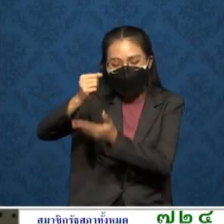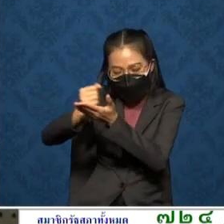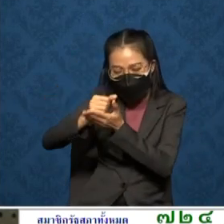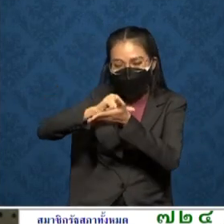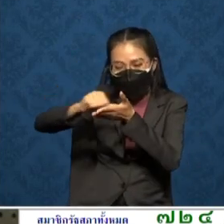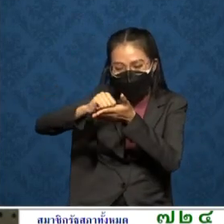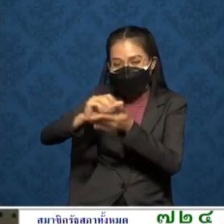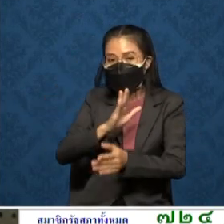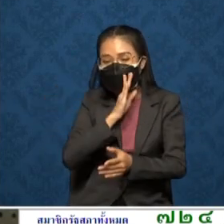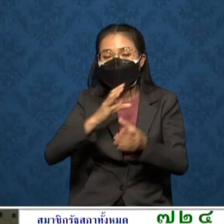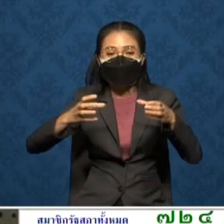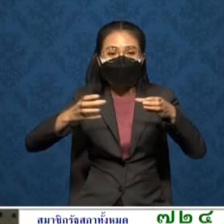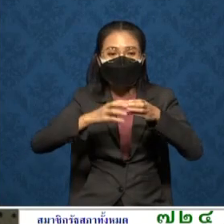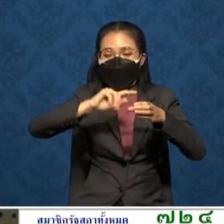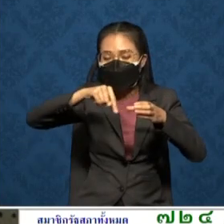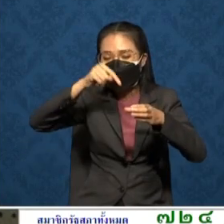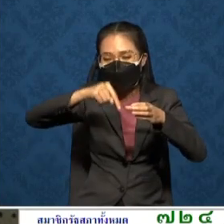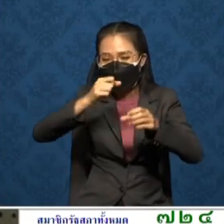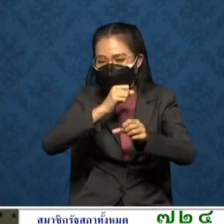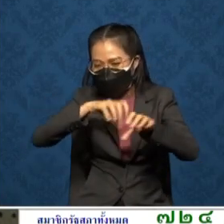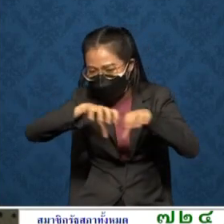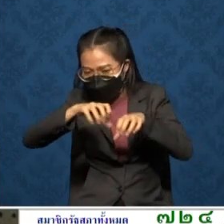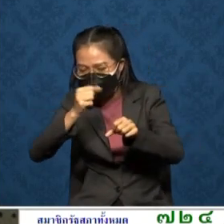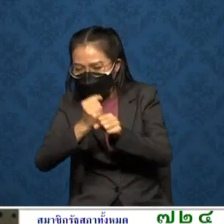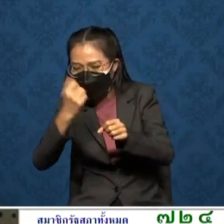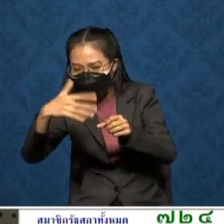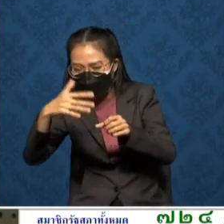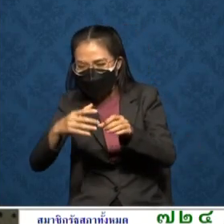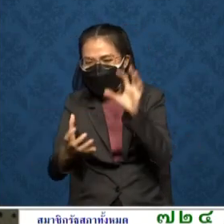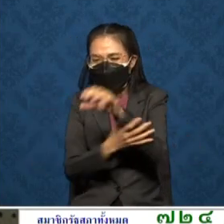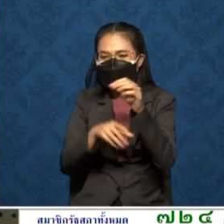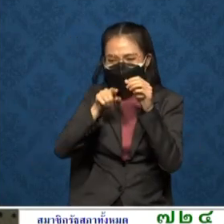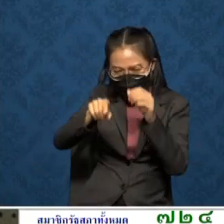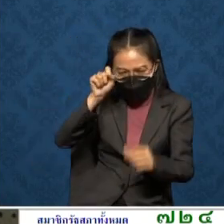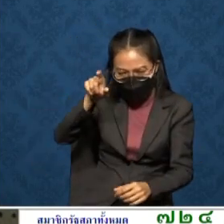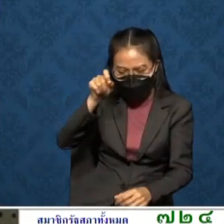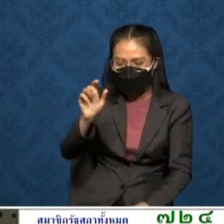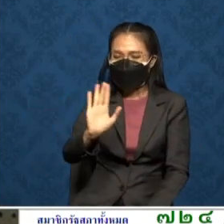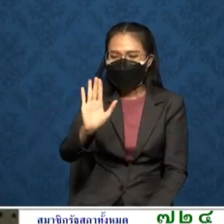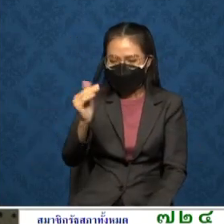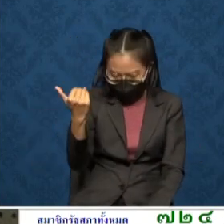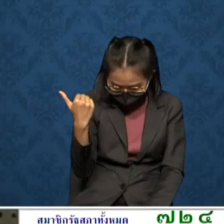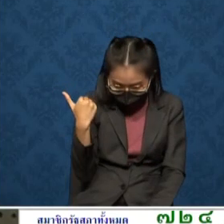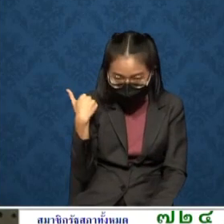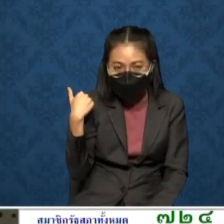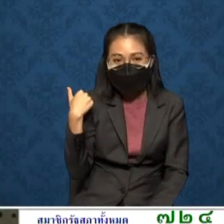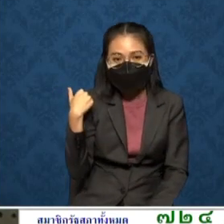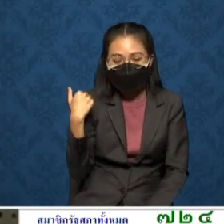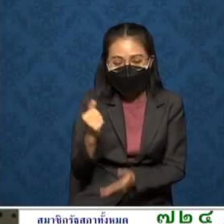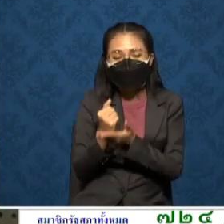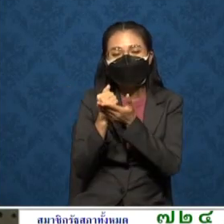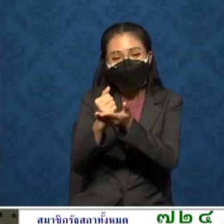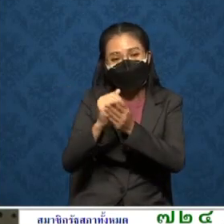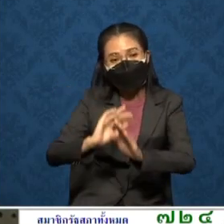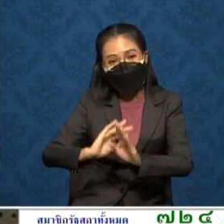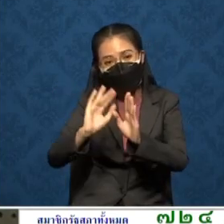ดยังปฏิบัติไม่ได้จริงๆก็ไม่ได้ไปรีดนาทาเล่นบังคับหรอกครับเราก็จะมีการออกพระราชกฤษฎีกายกเว้น